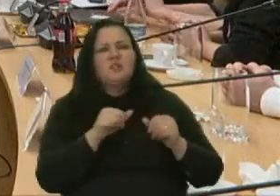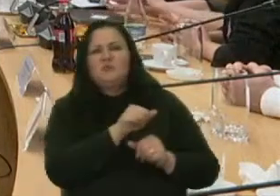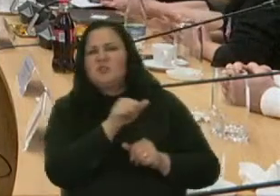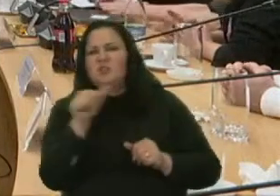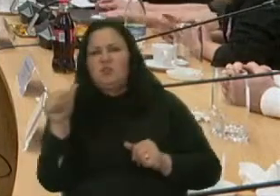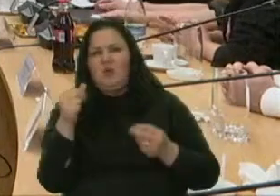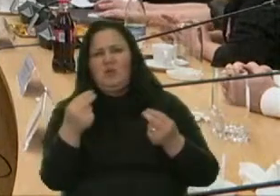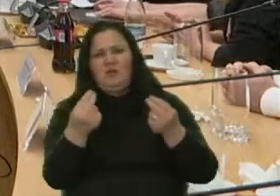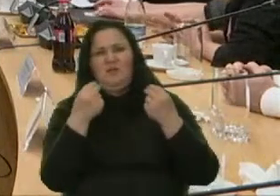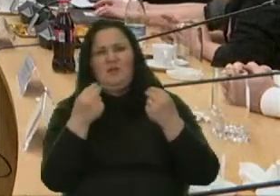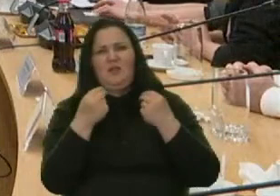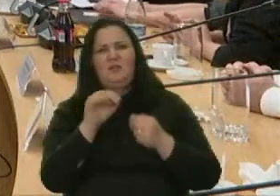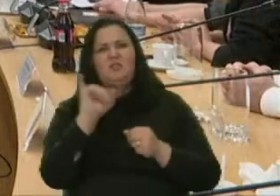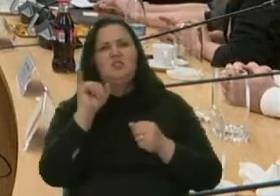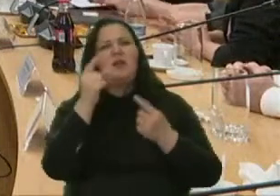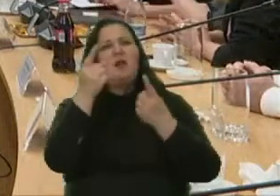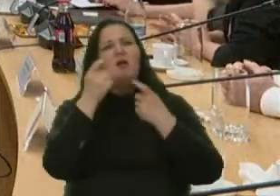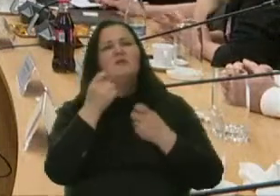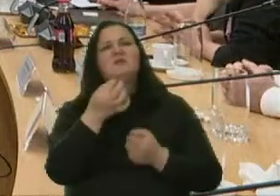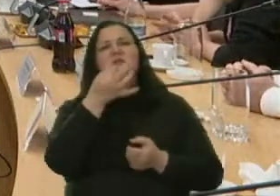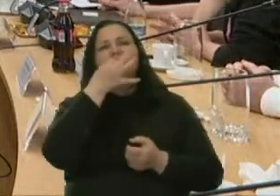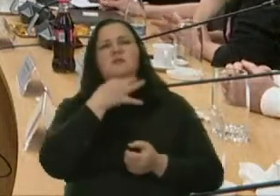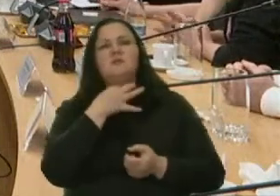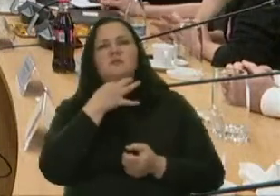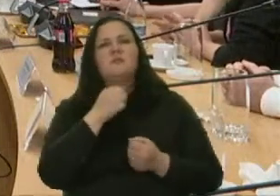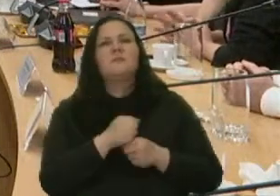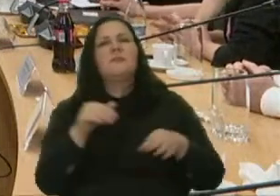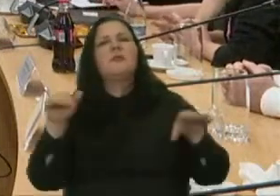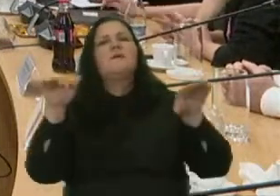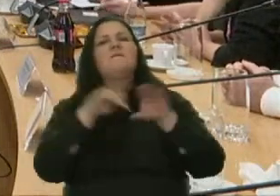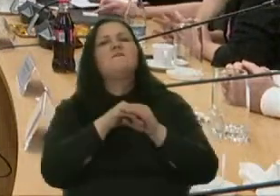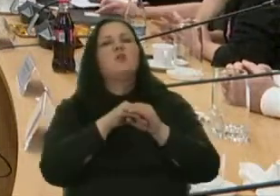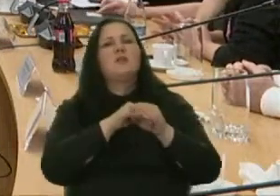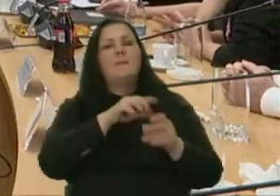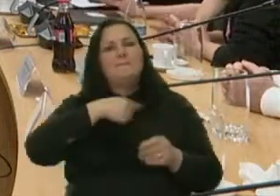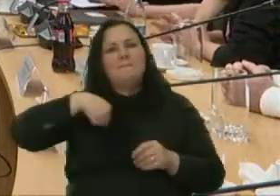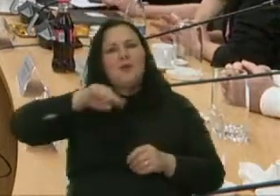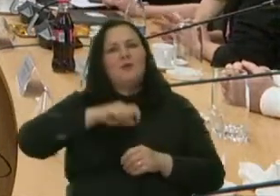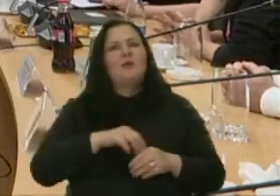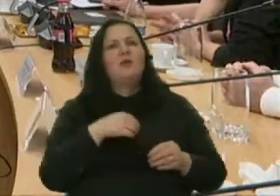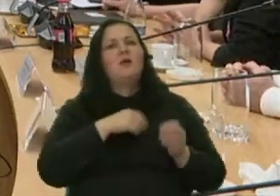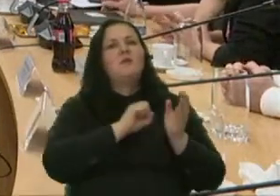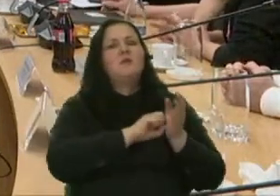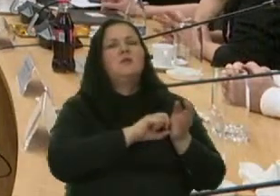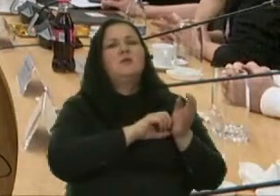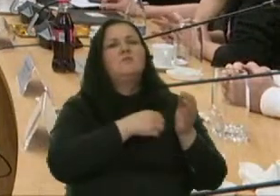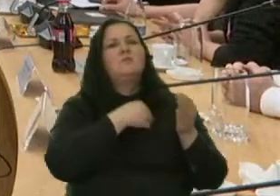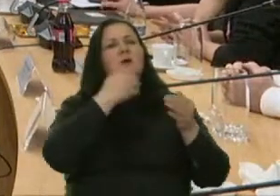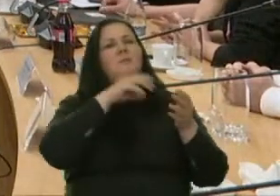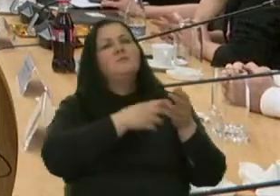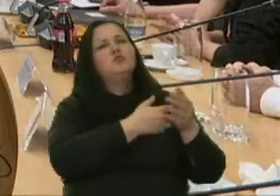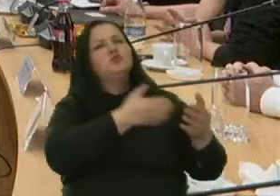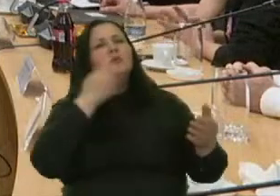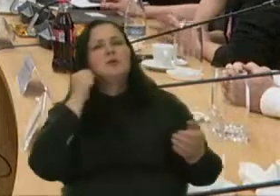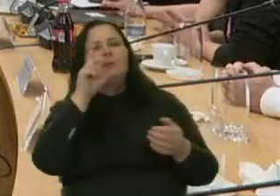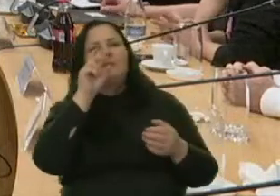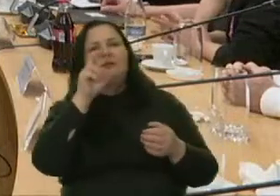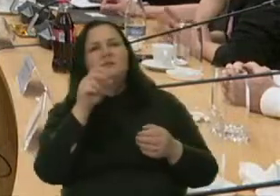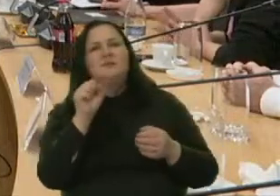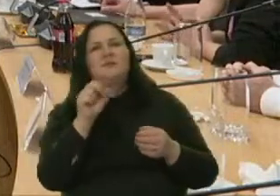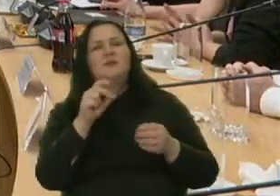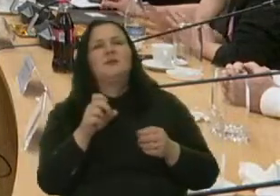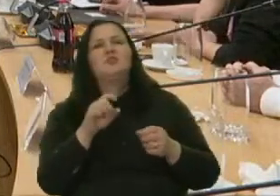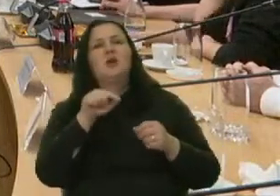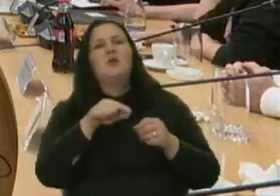lecții de la cei care au venit să ne spună Votați ne pe noi că dăm jos PSD ul iar acuma guvernează împreună până